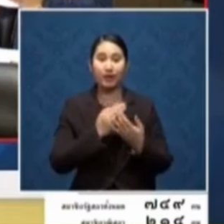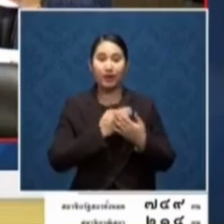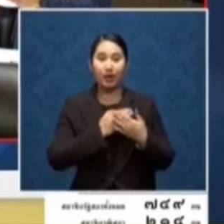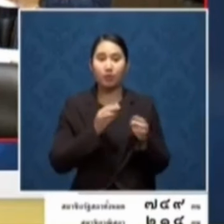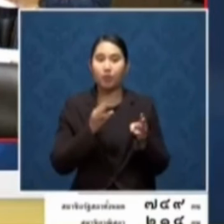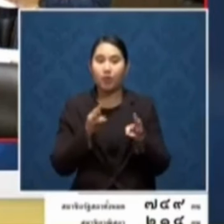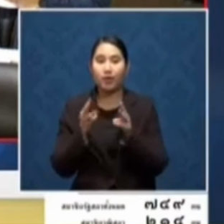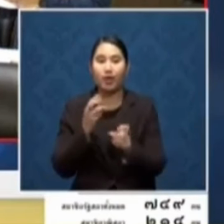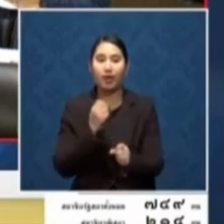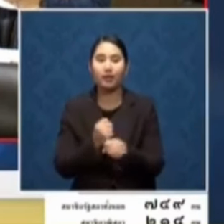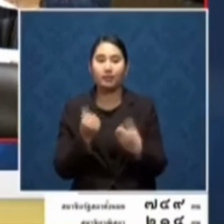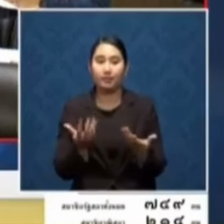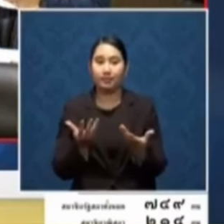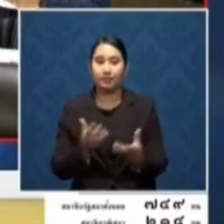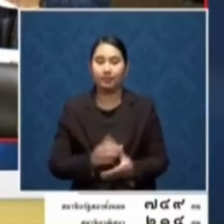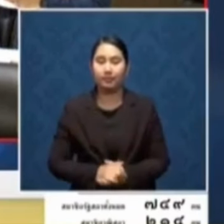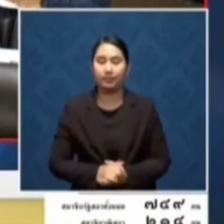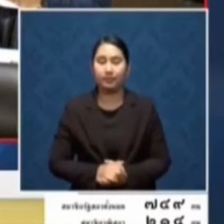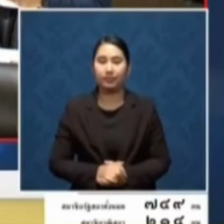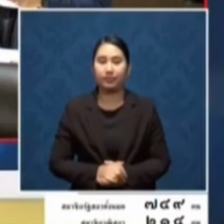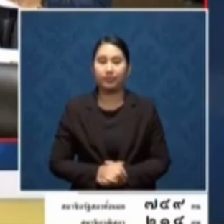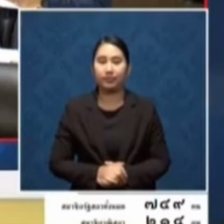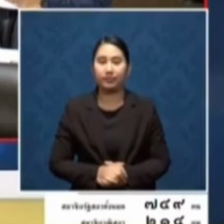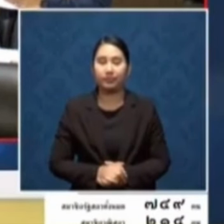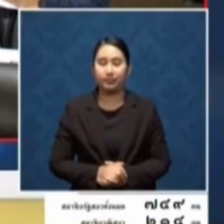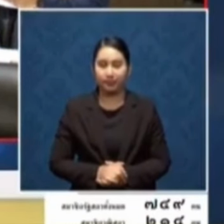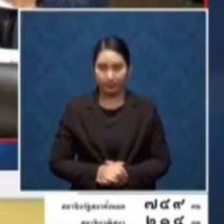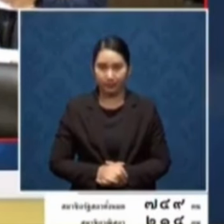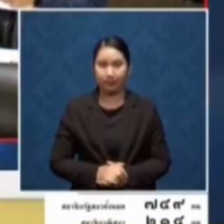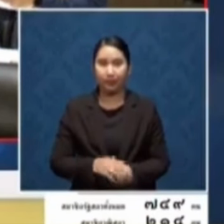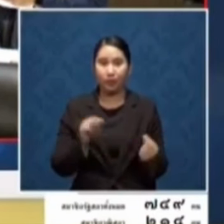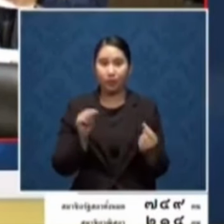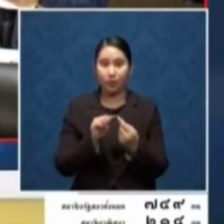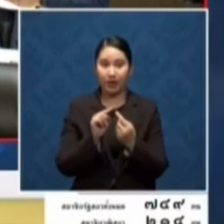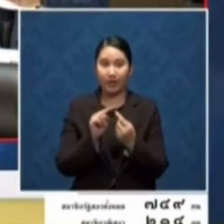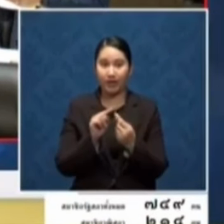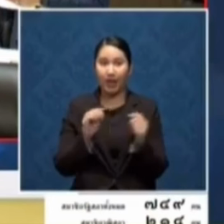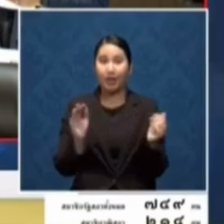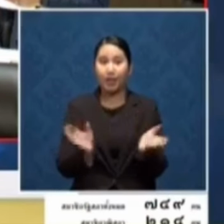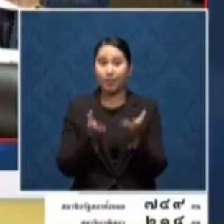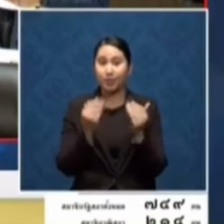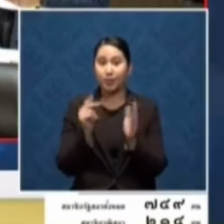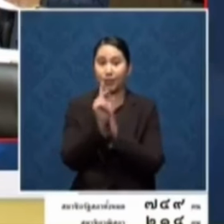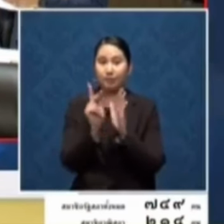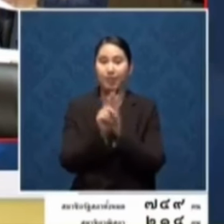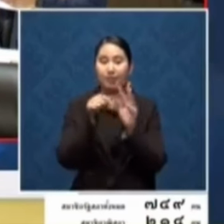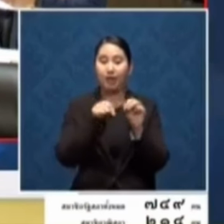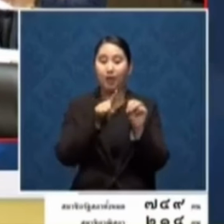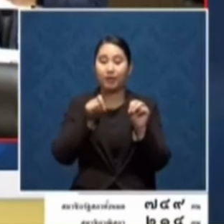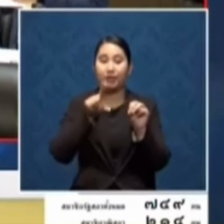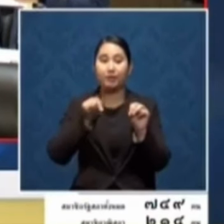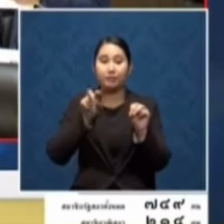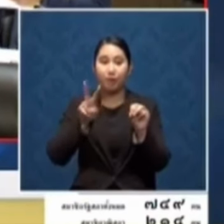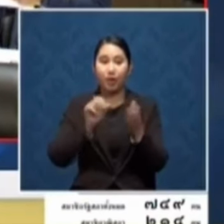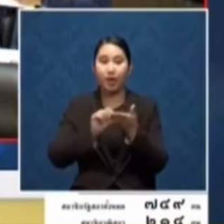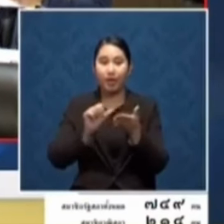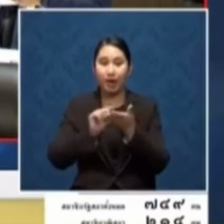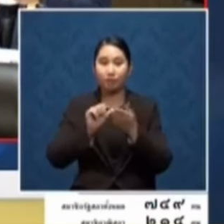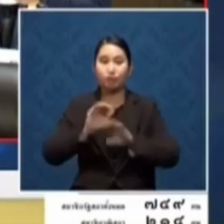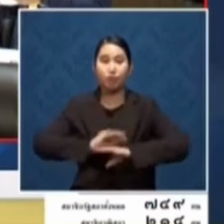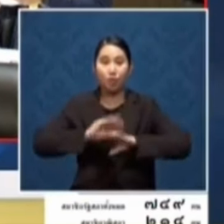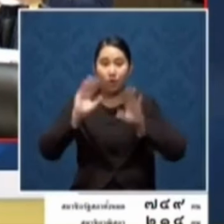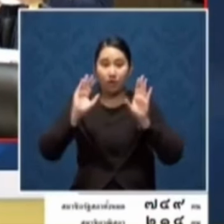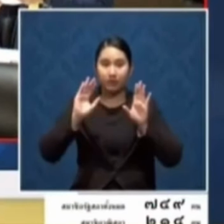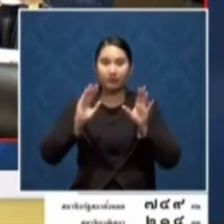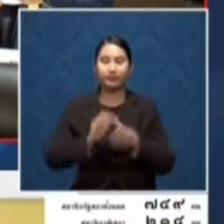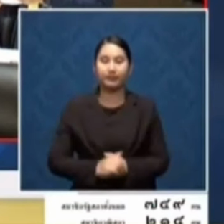ศไปอย่างไรถ้าท่านยังยืนยันขับเคลื่อนแม้ว่าจะไปรวมกับพรรคใหม่แล้วนะครับยังเดินนโยบายเดิมเนี่ย